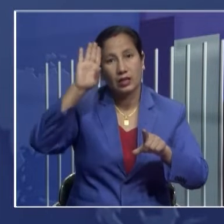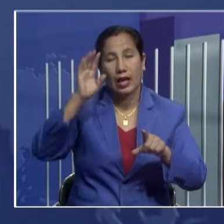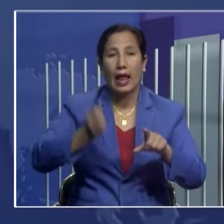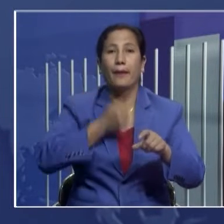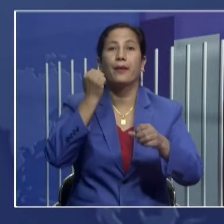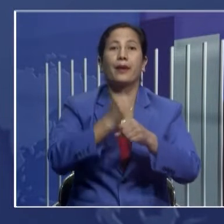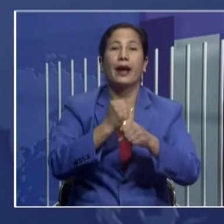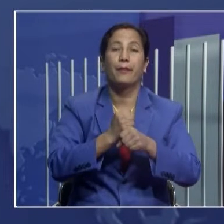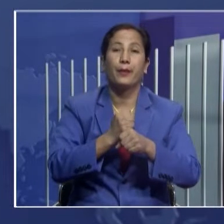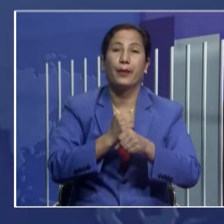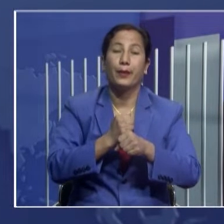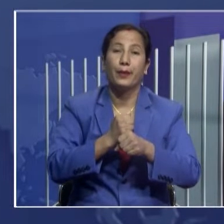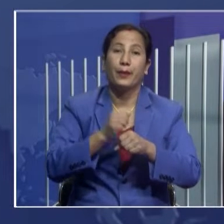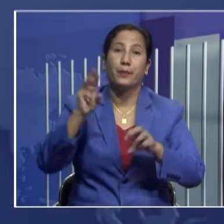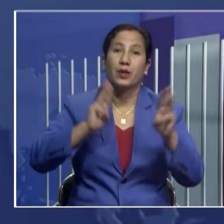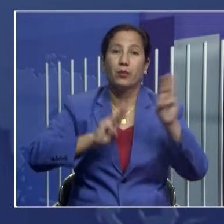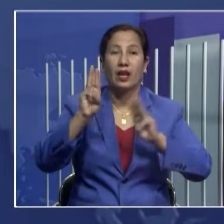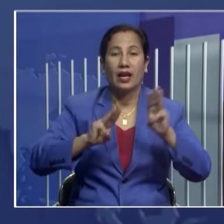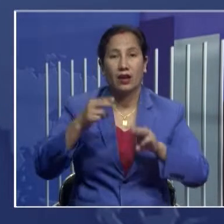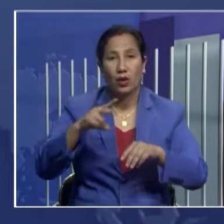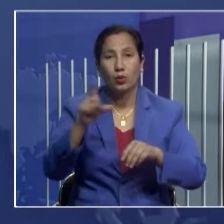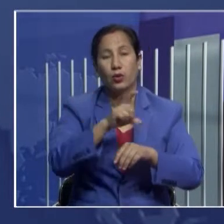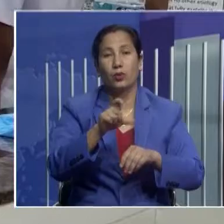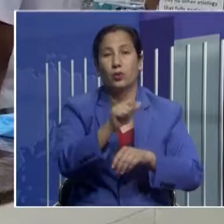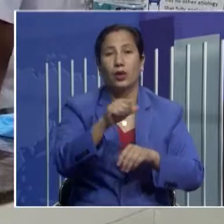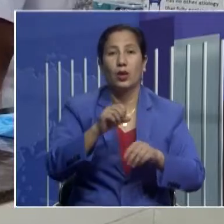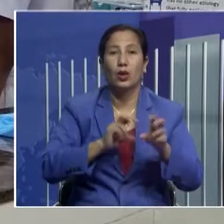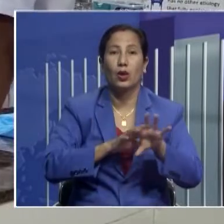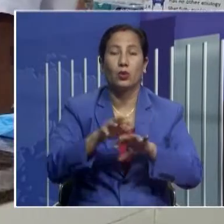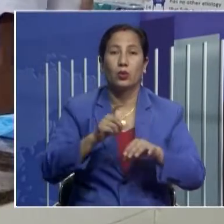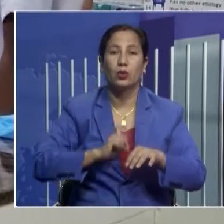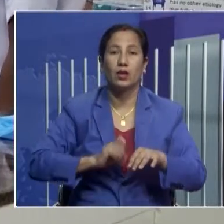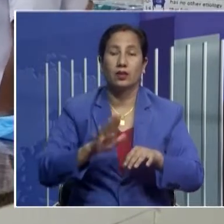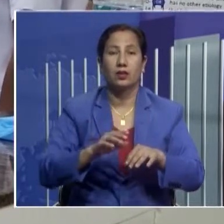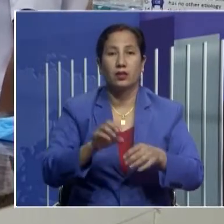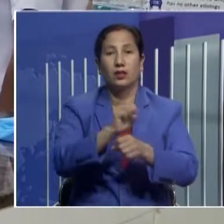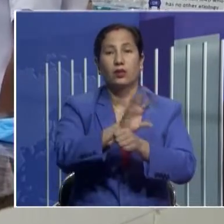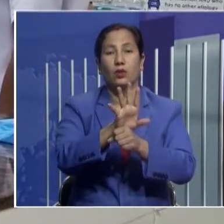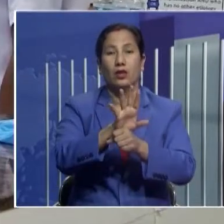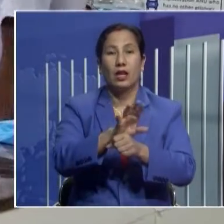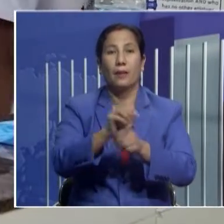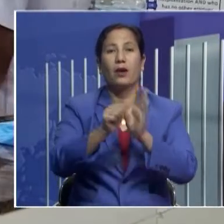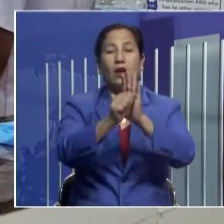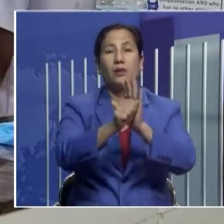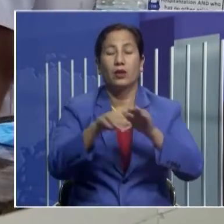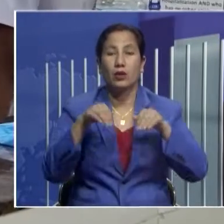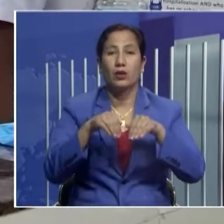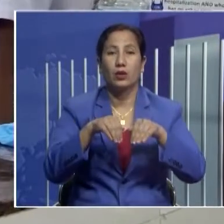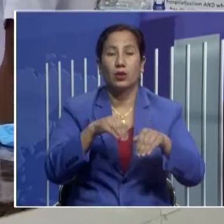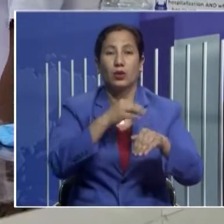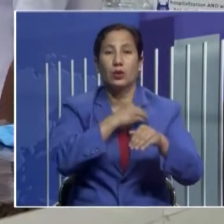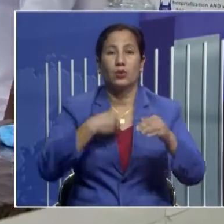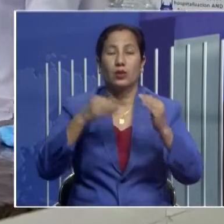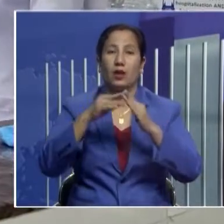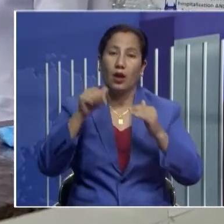आफ्नो कामको मूल्याङ्कन नगरेको उनीहरूको गुनासो छ। कोरोना महामारीमा अग्रपङ्क्तिमा खटिएका